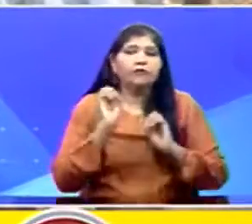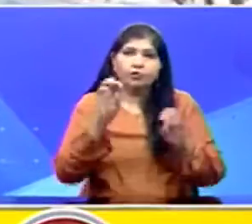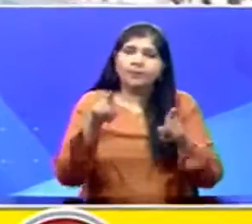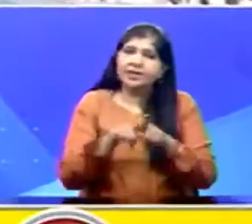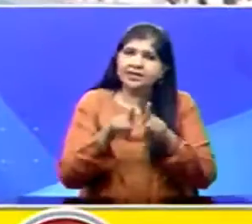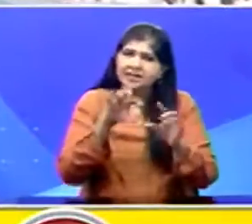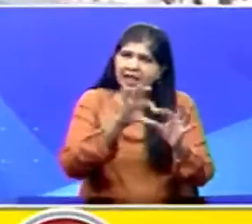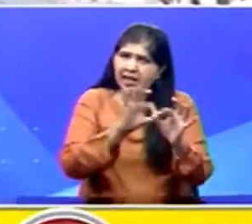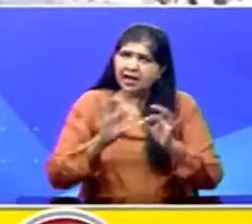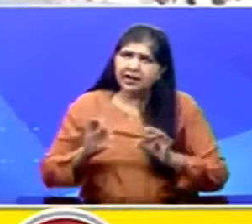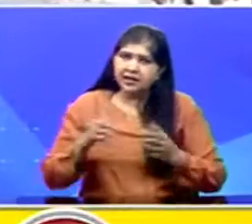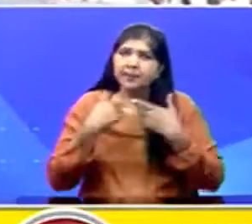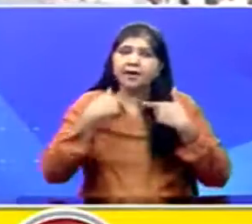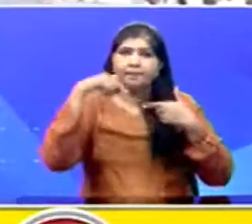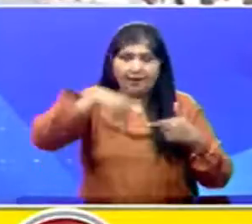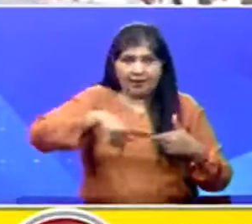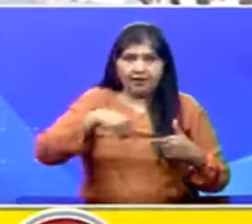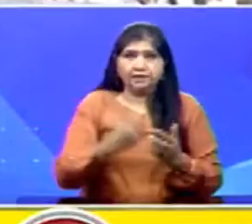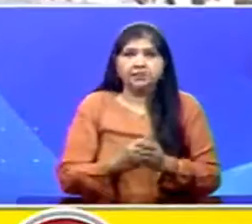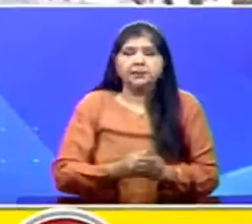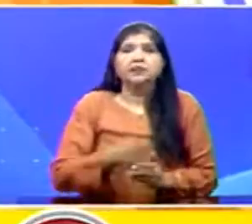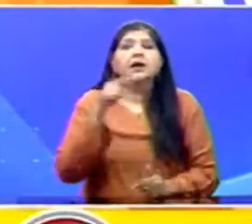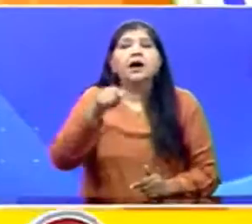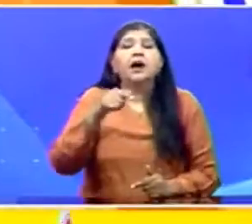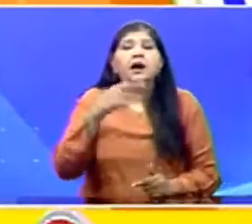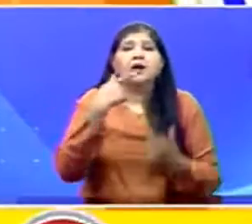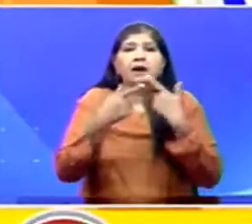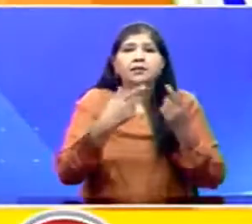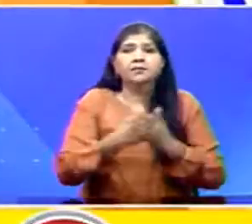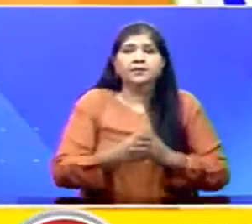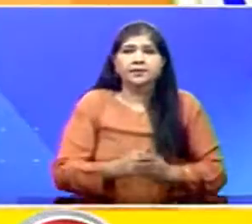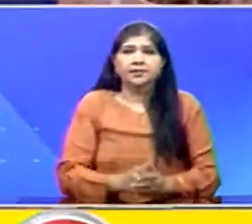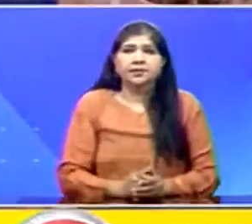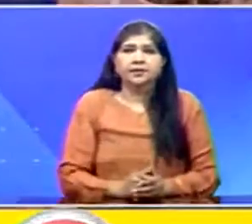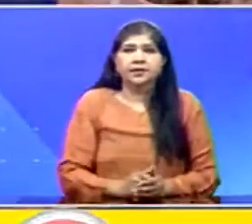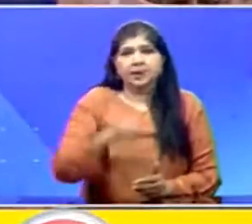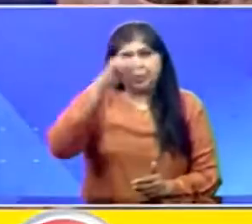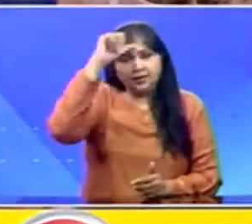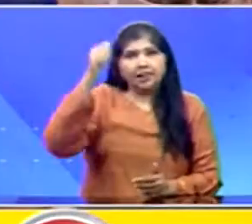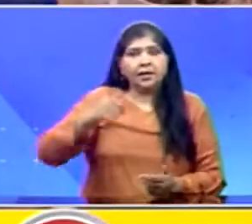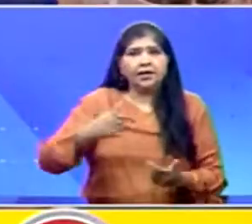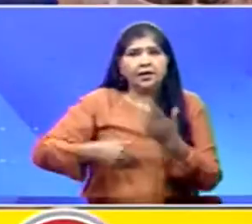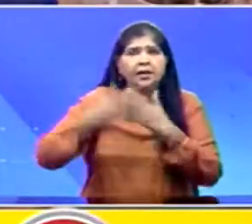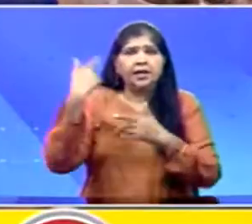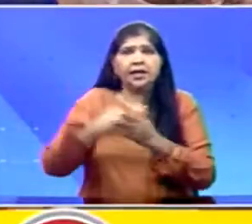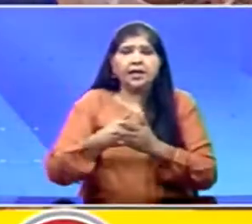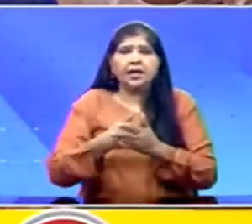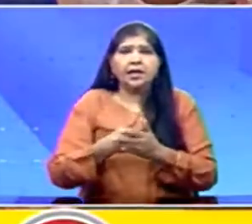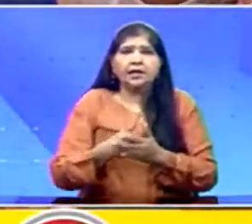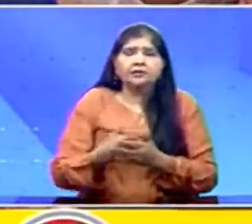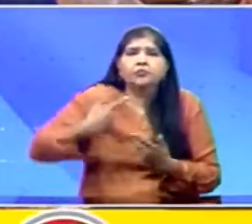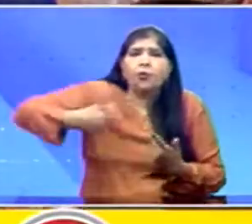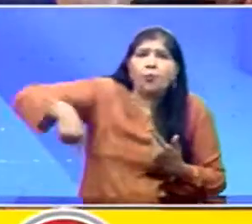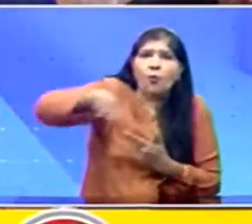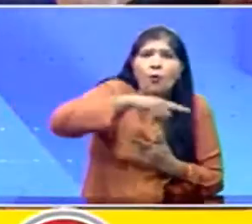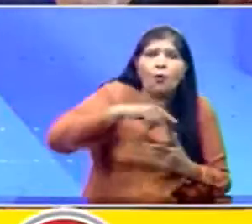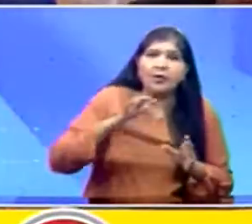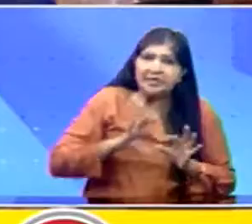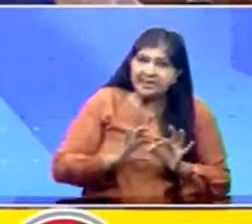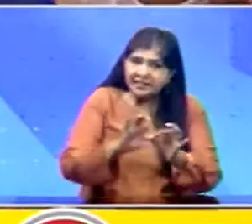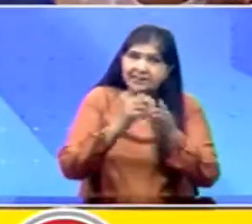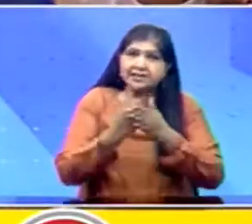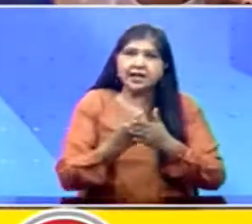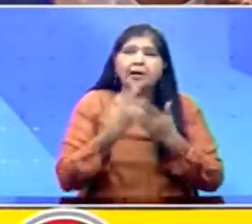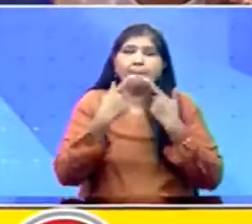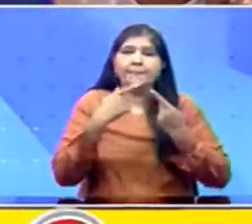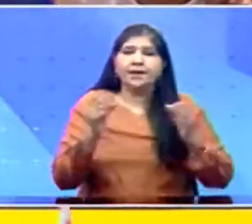कडी में, मैं आज आपसे देश के एक ऐसे जनांदोलन की चर्चा करना चाहता हूँ,